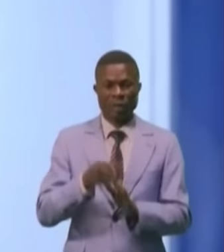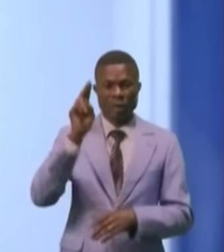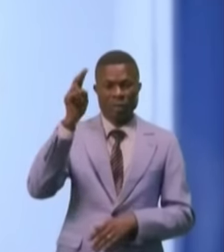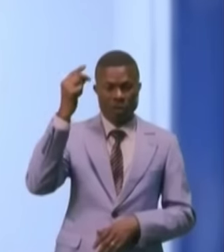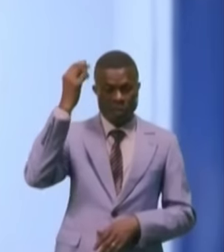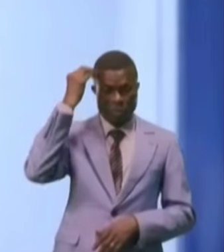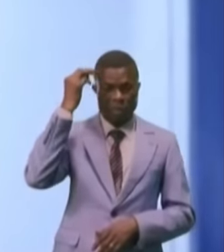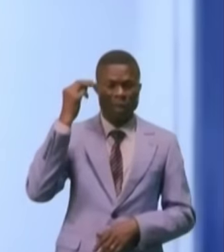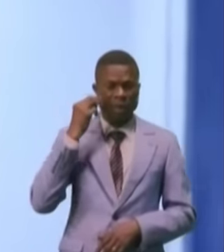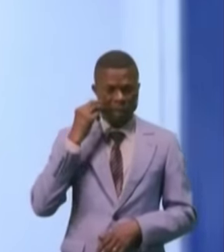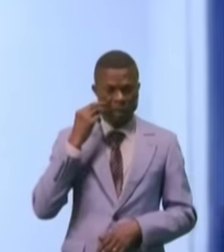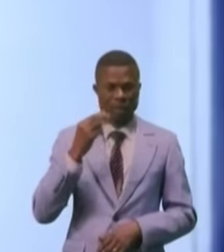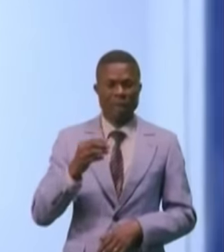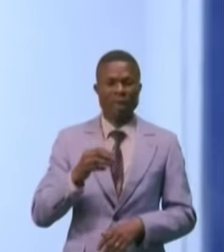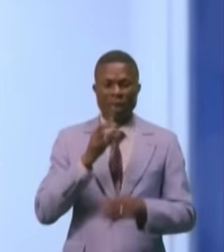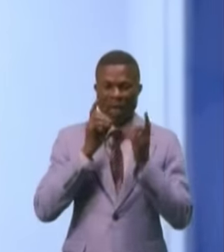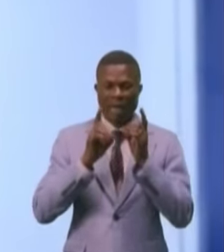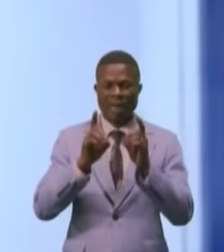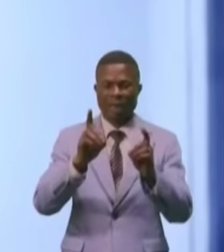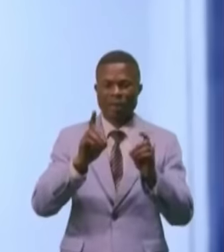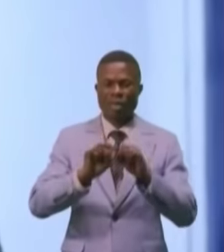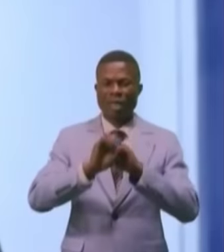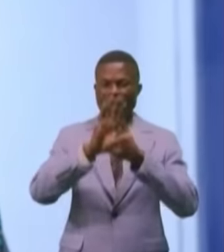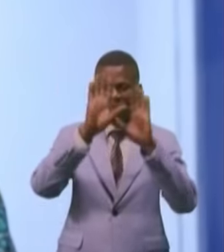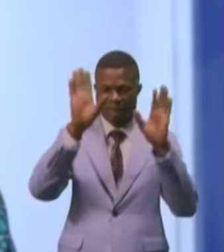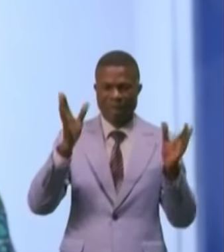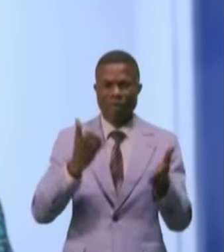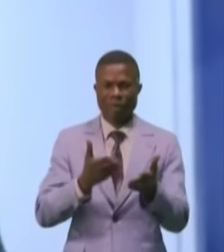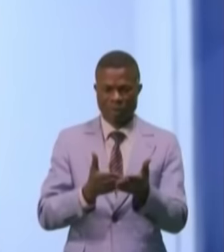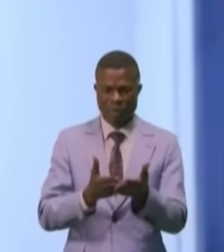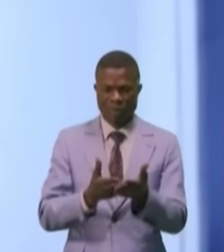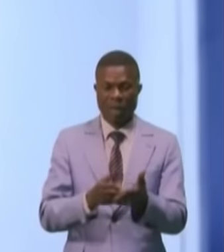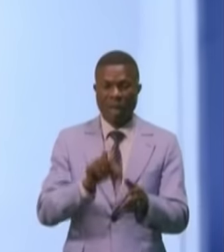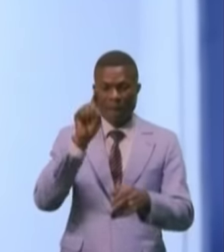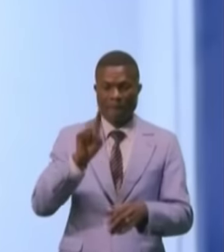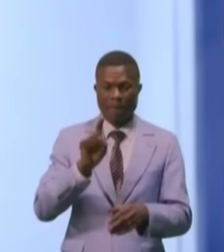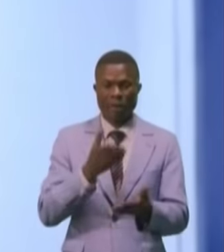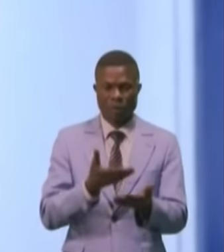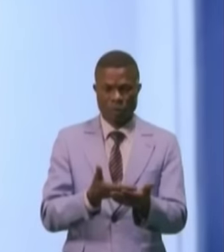eu un discours assez clair sur ses attentes,